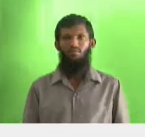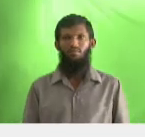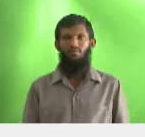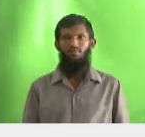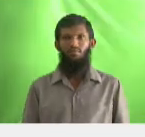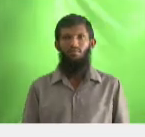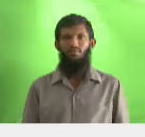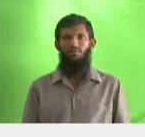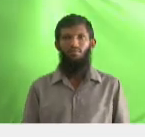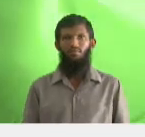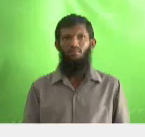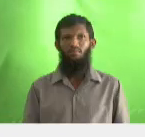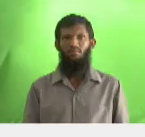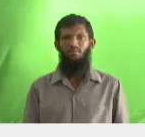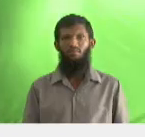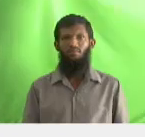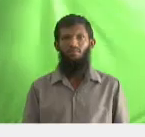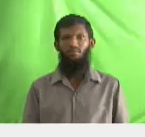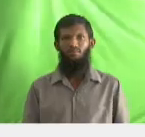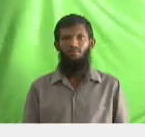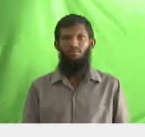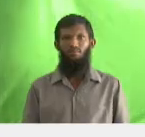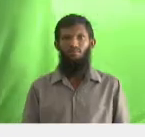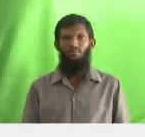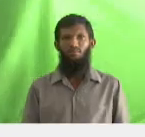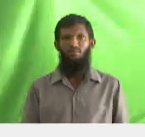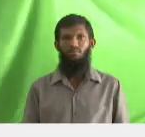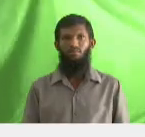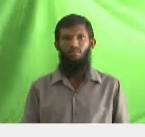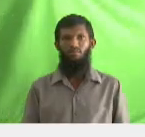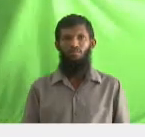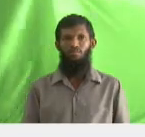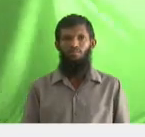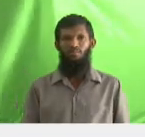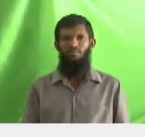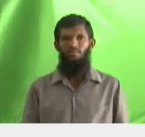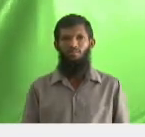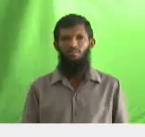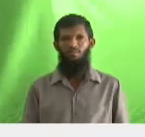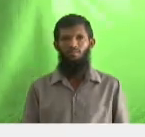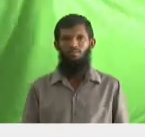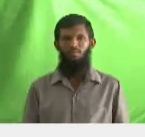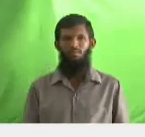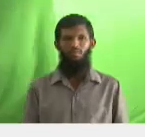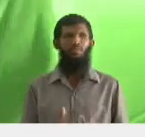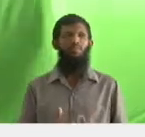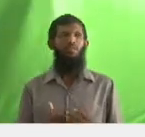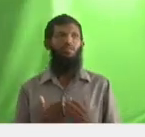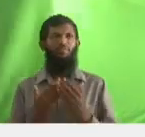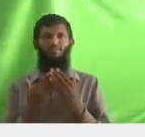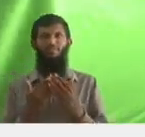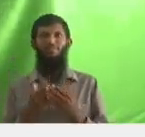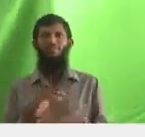لعلكم تذكرون. اذكروا الله يذكركم، وادعوه يستجب لكم، واشكروه على نعمه يزدكم، ولذكر الله